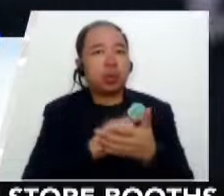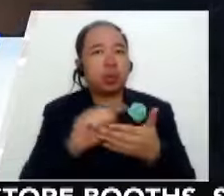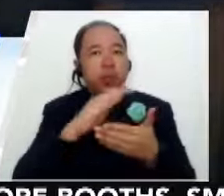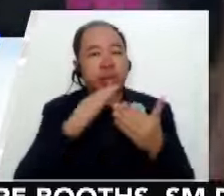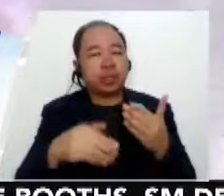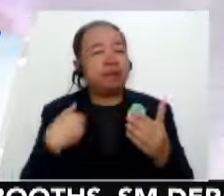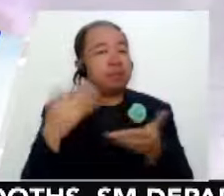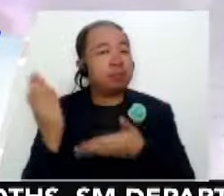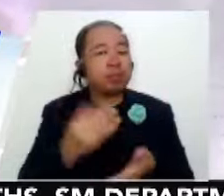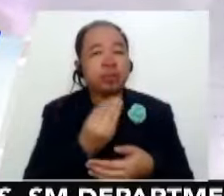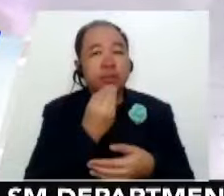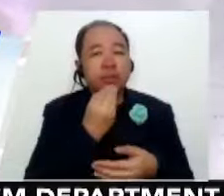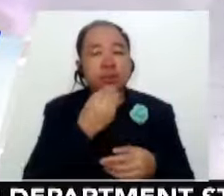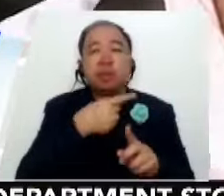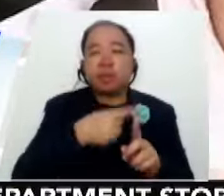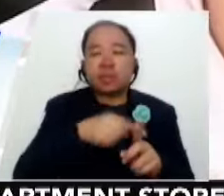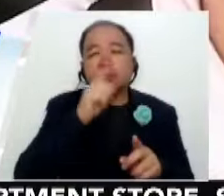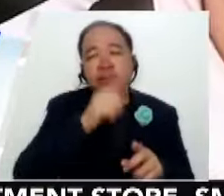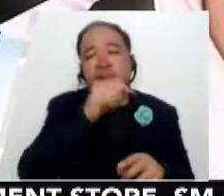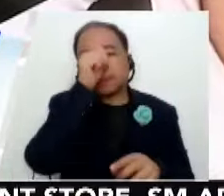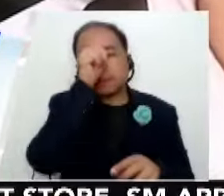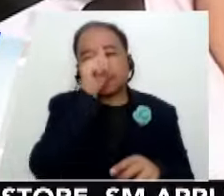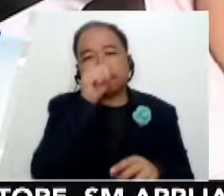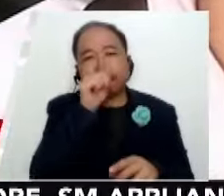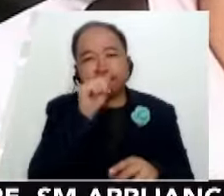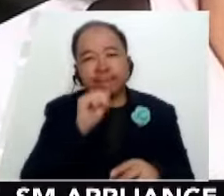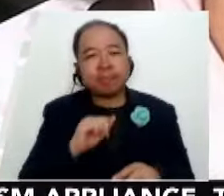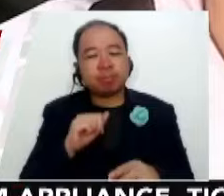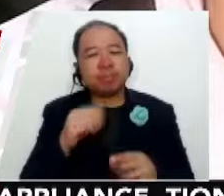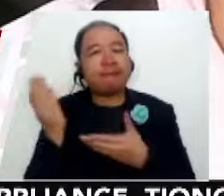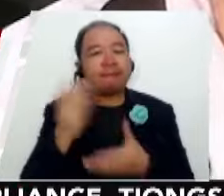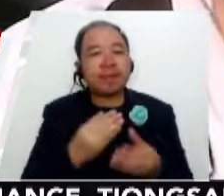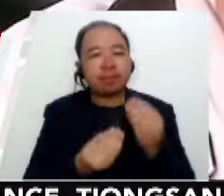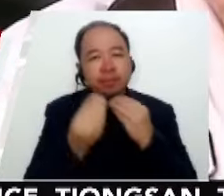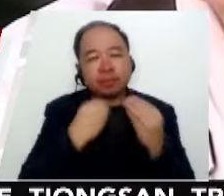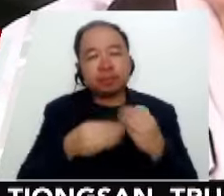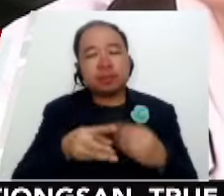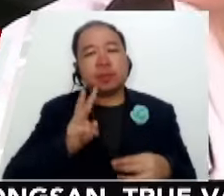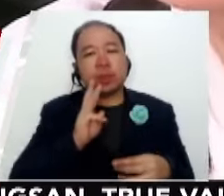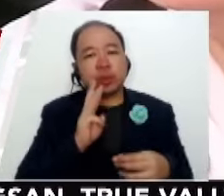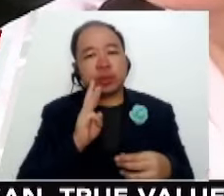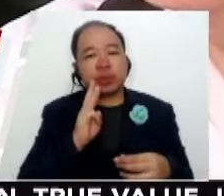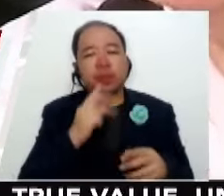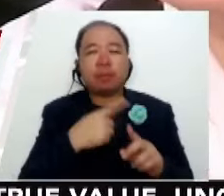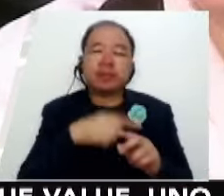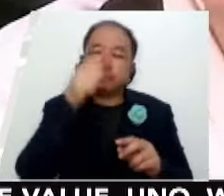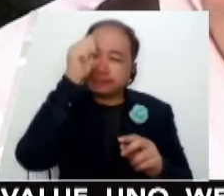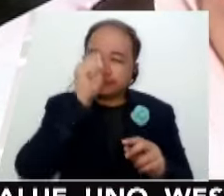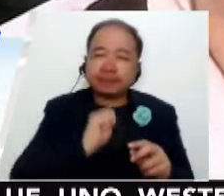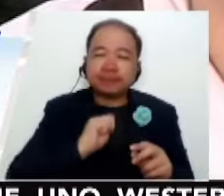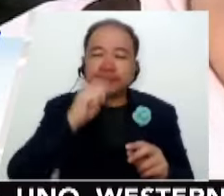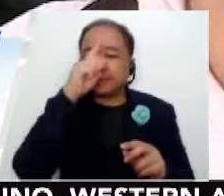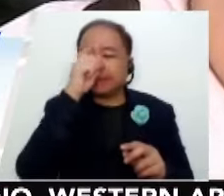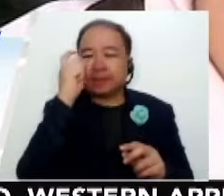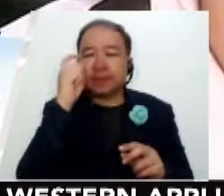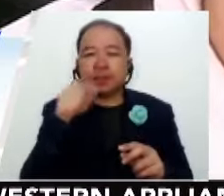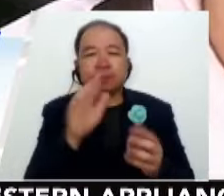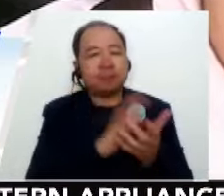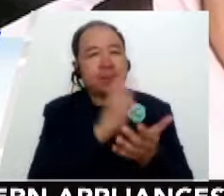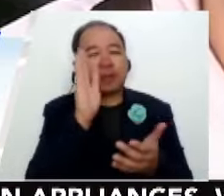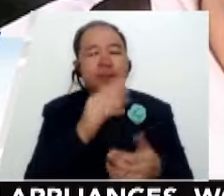mahabang pasensya. Pasensya po, tsaka po magdala po pagkain, tubig. Kasi medyo mahal ang pagkain at tubig dito